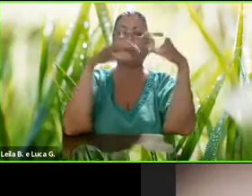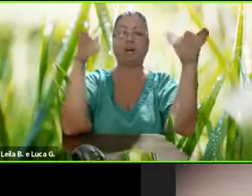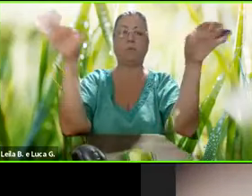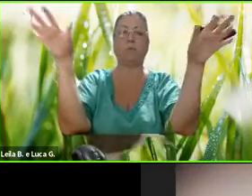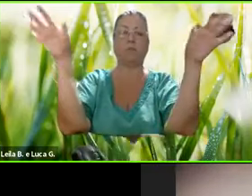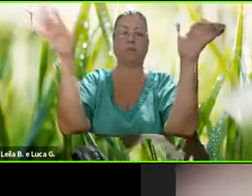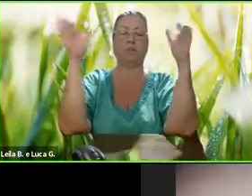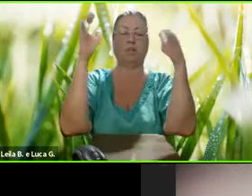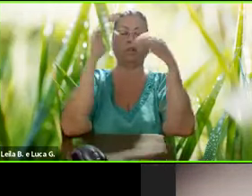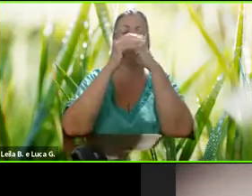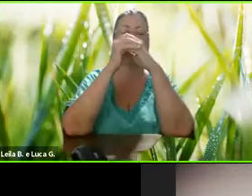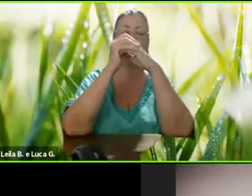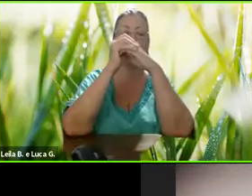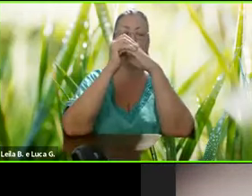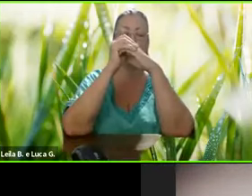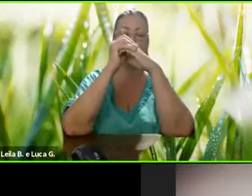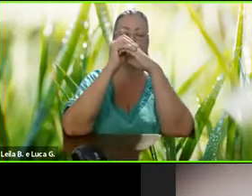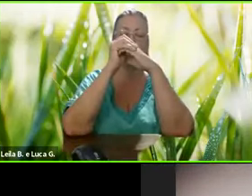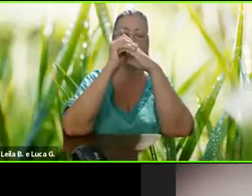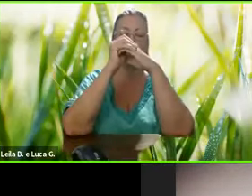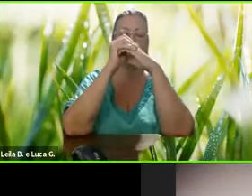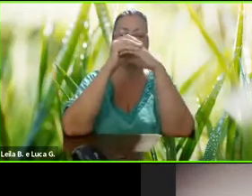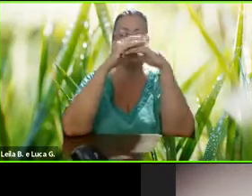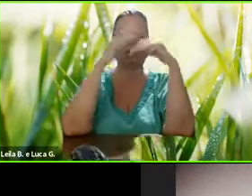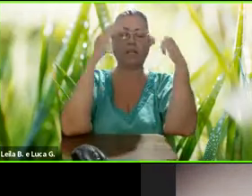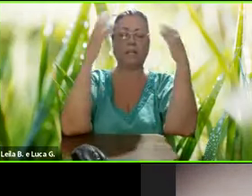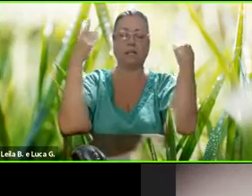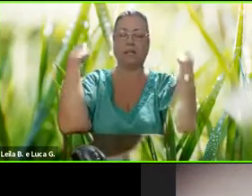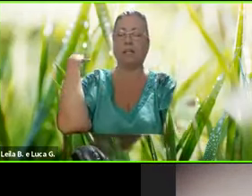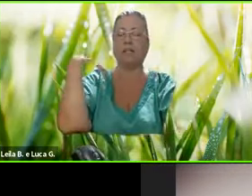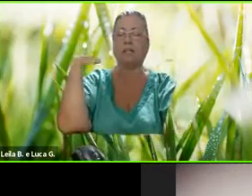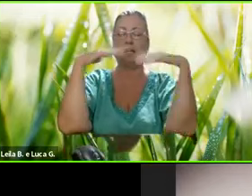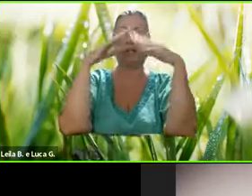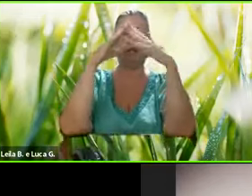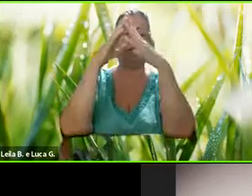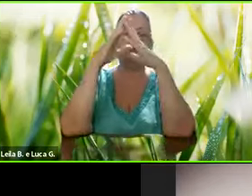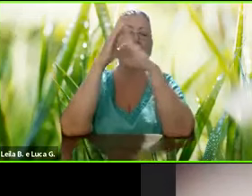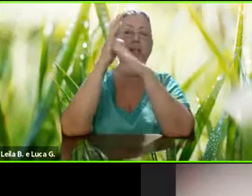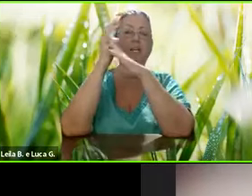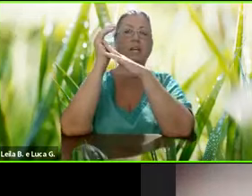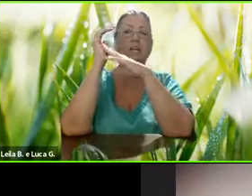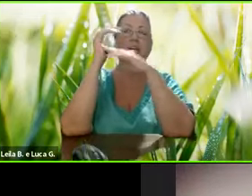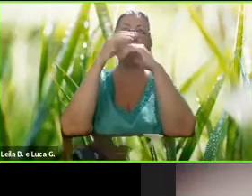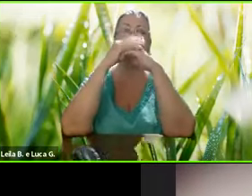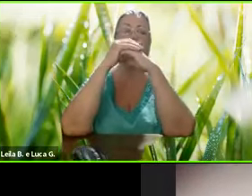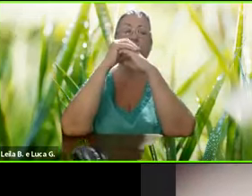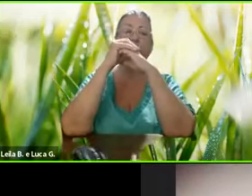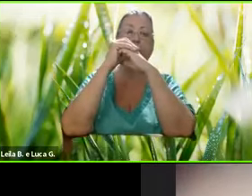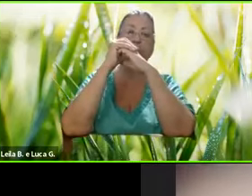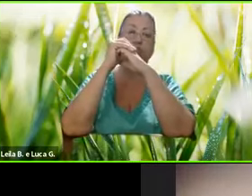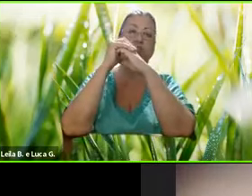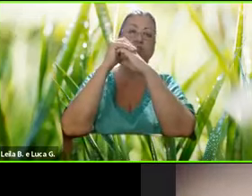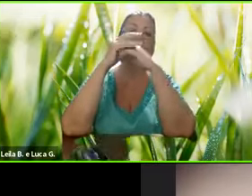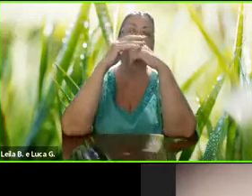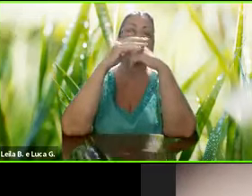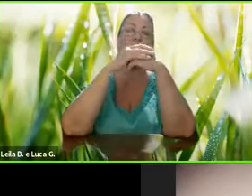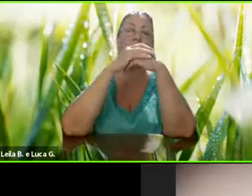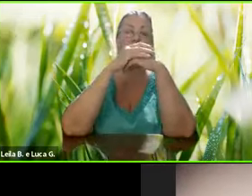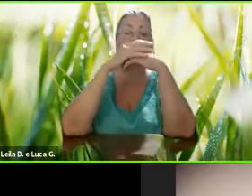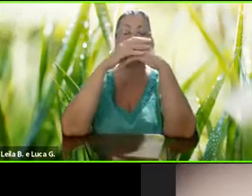Adesso lasciamo tutti i nostri problemi indietro e